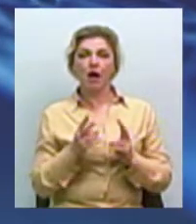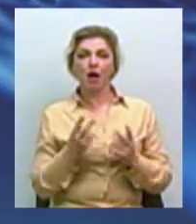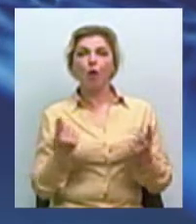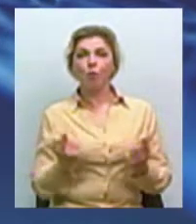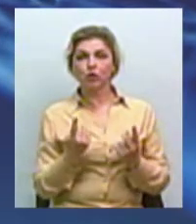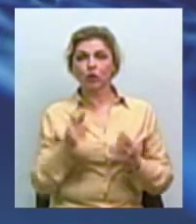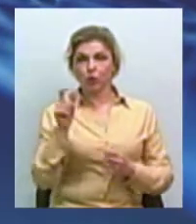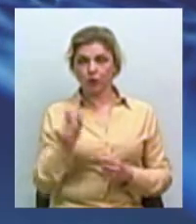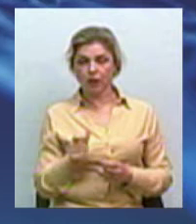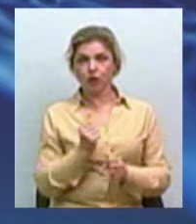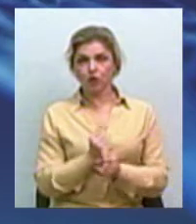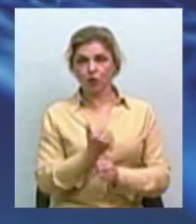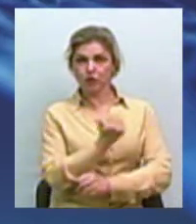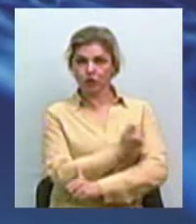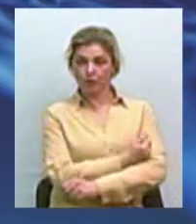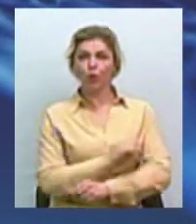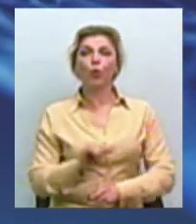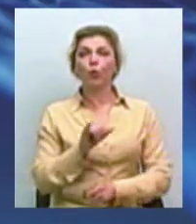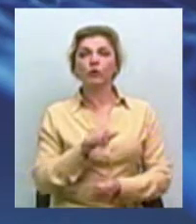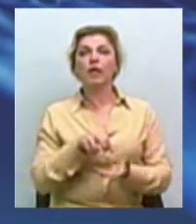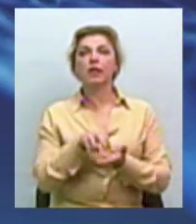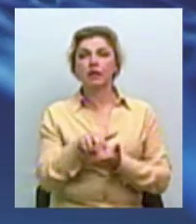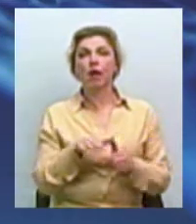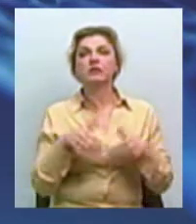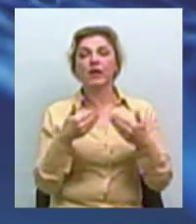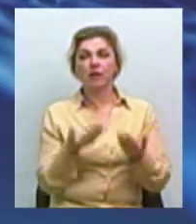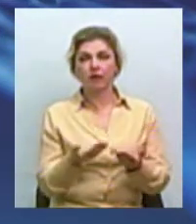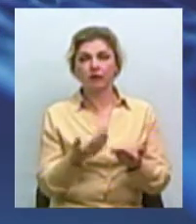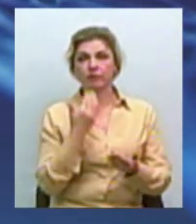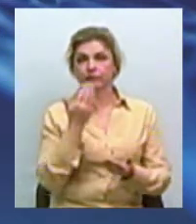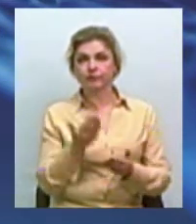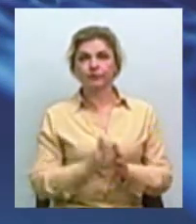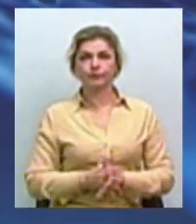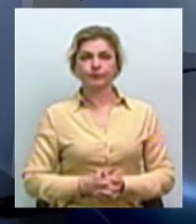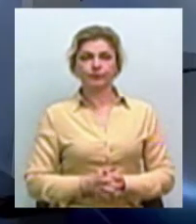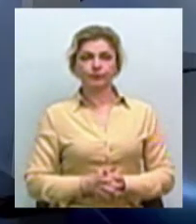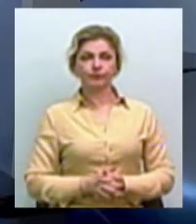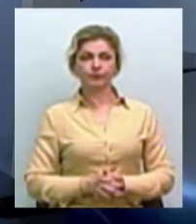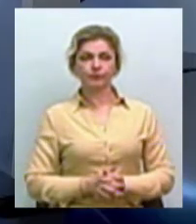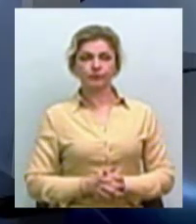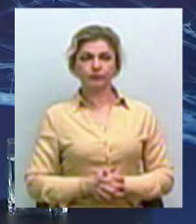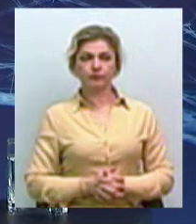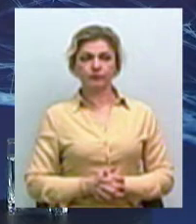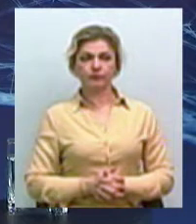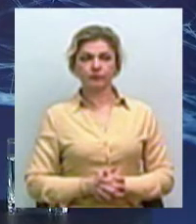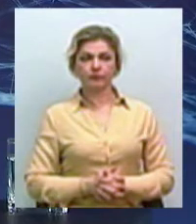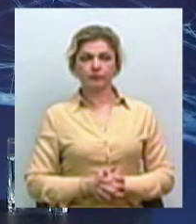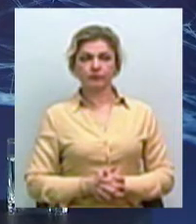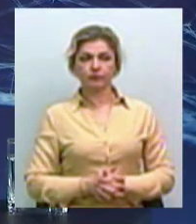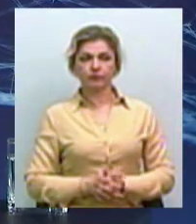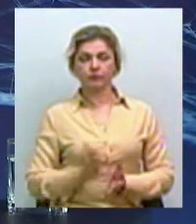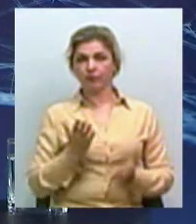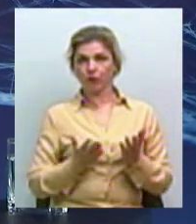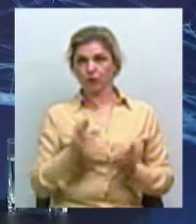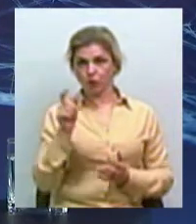звичайної людині зробити щеплення, куди їй звертатись, будь ласка. Поетапно. Якщо